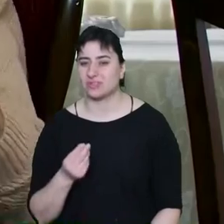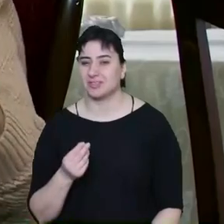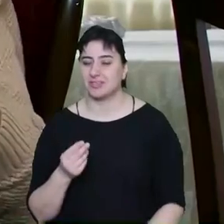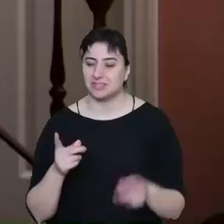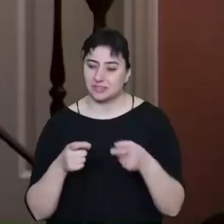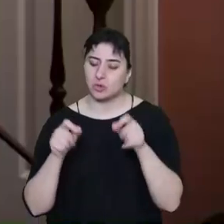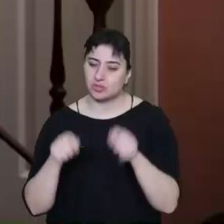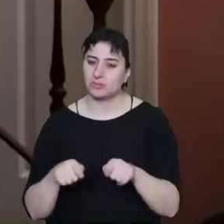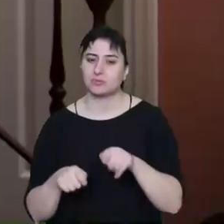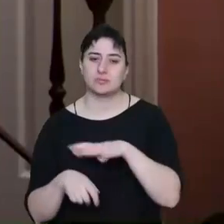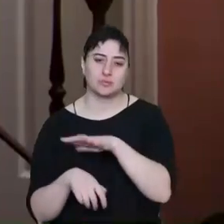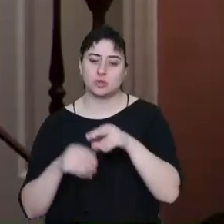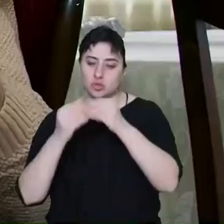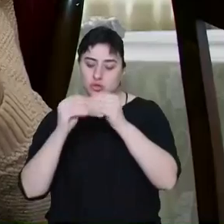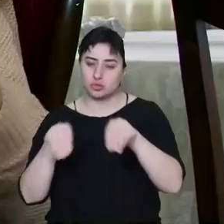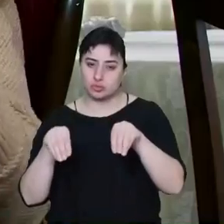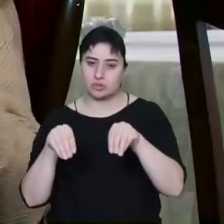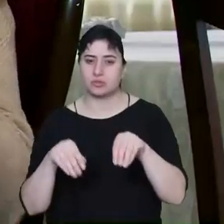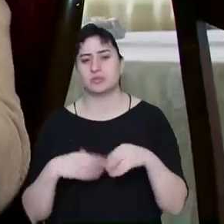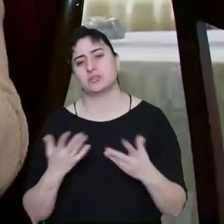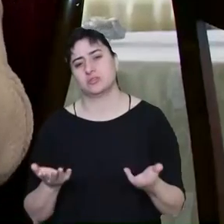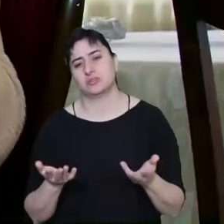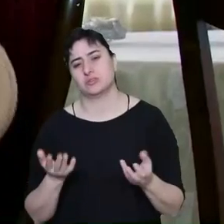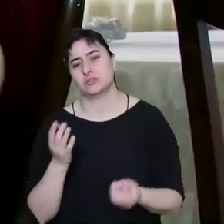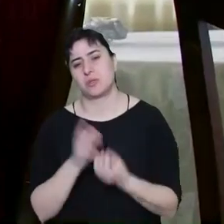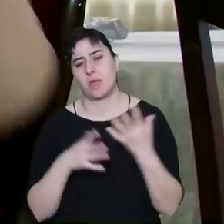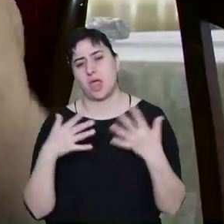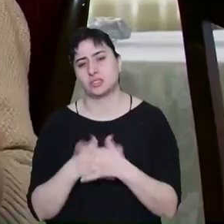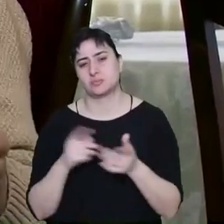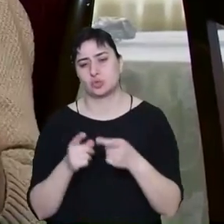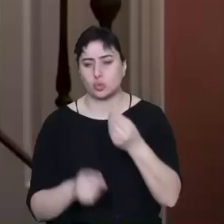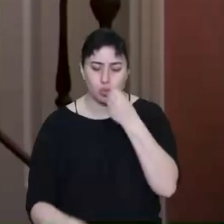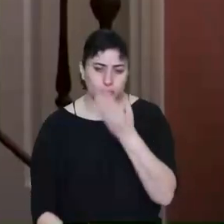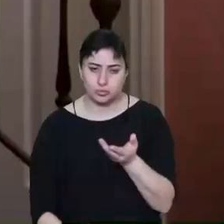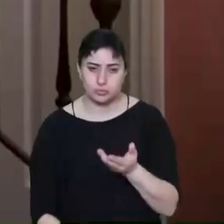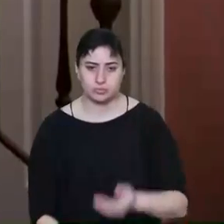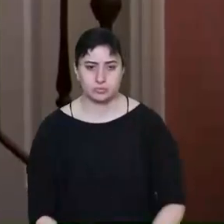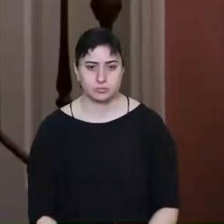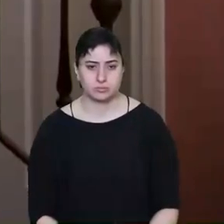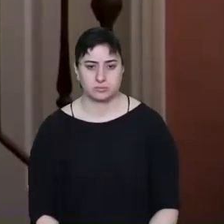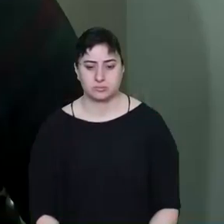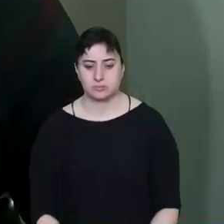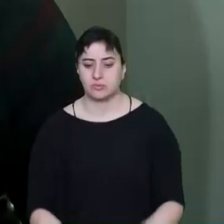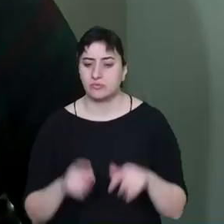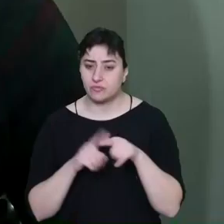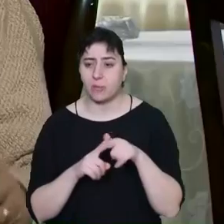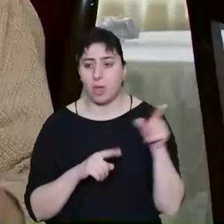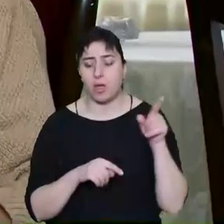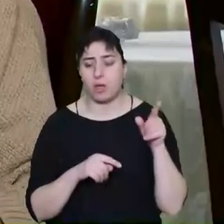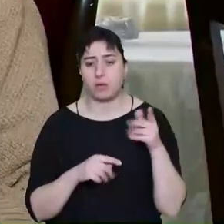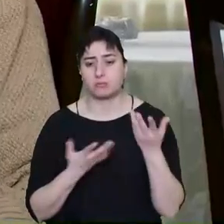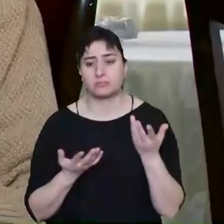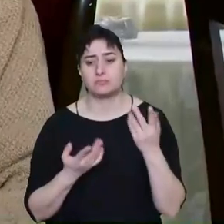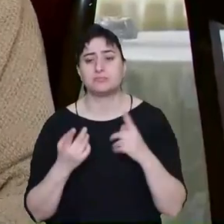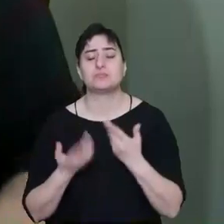bir istakoz yap. Üstüne de yumurta kırarsın. Ya sanki sabah akşam istakoz yiyorsun ya. Evet Fatma, Mahmut haklı.